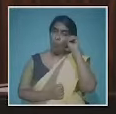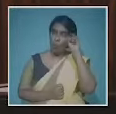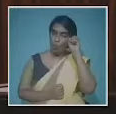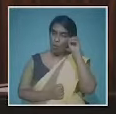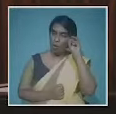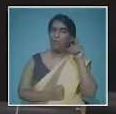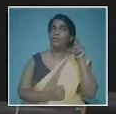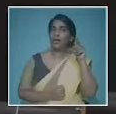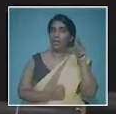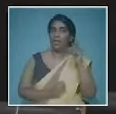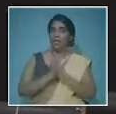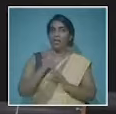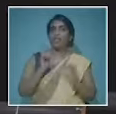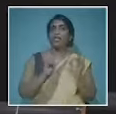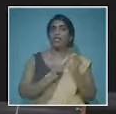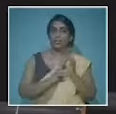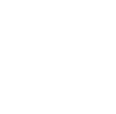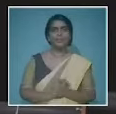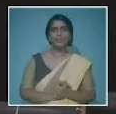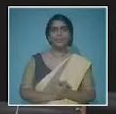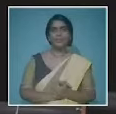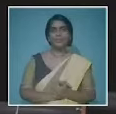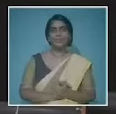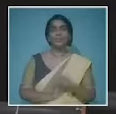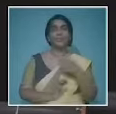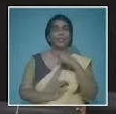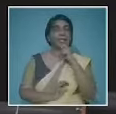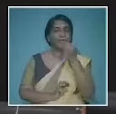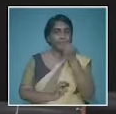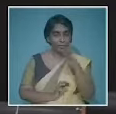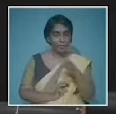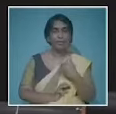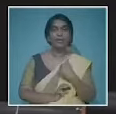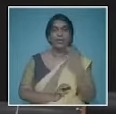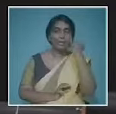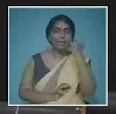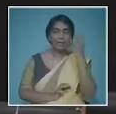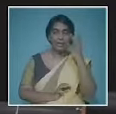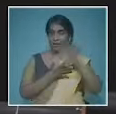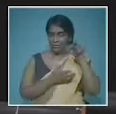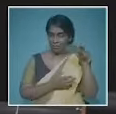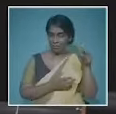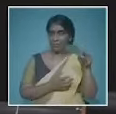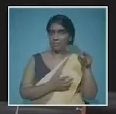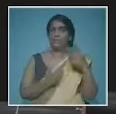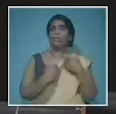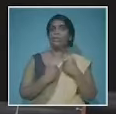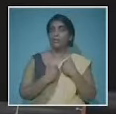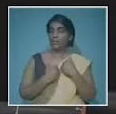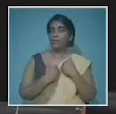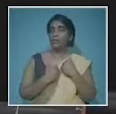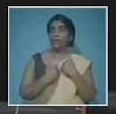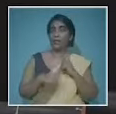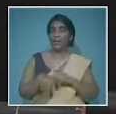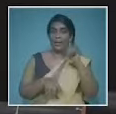උදේවරුවේ ඒ ඇමතිතුමා එක්ක උදේ කෑම ගත්තා. අපි දවල් කෑම ගත්තේ මං සිංගප්පූ එයාලයින් එකේදී. මොකද මම එකට